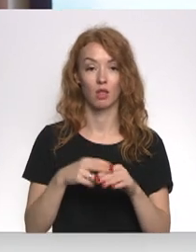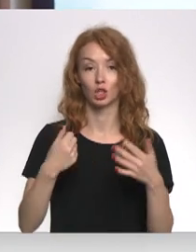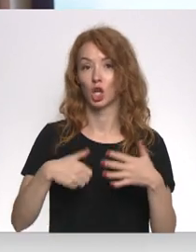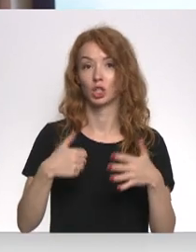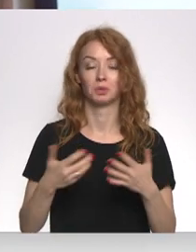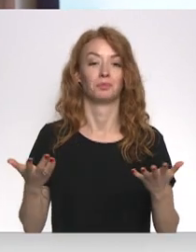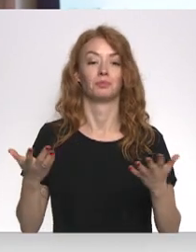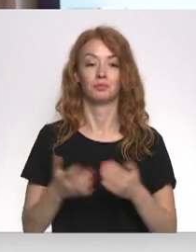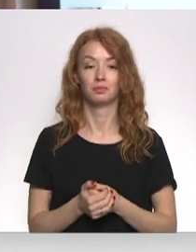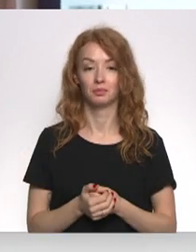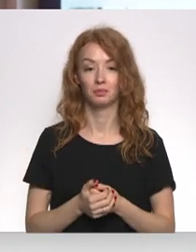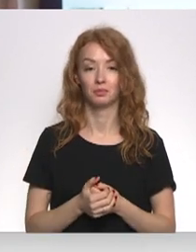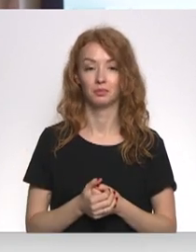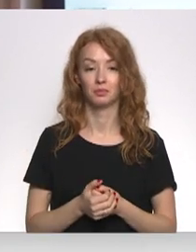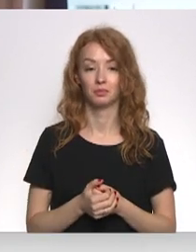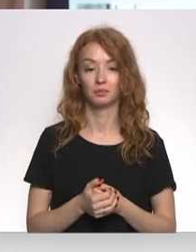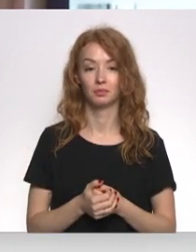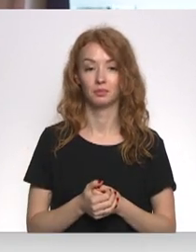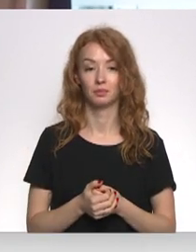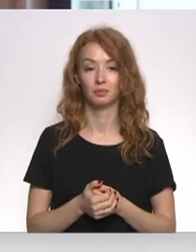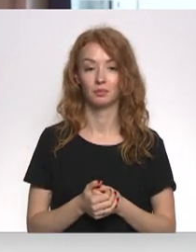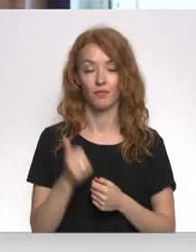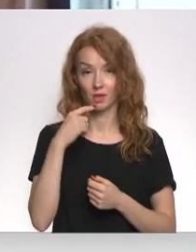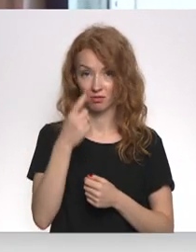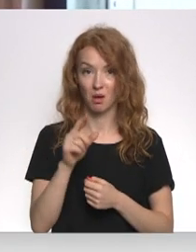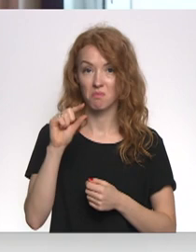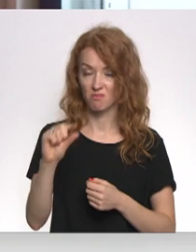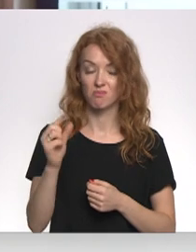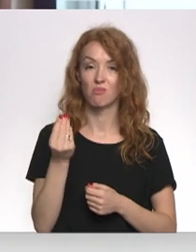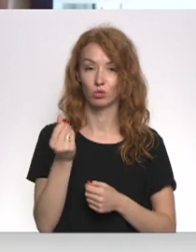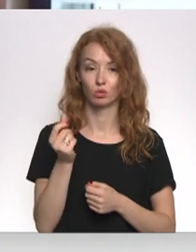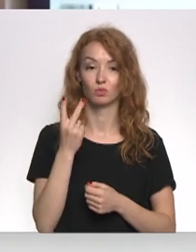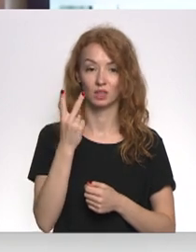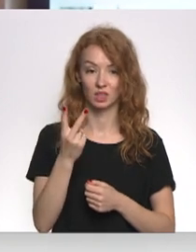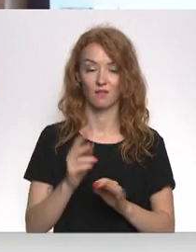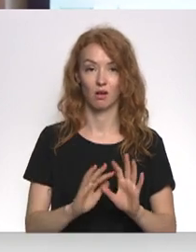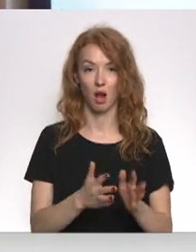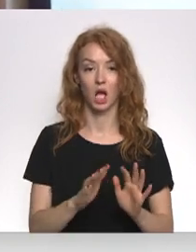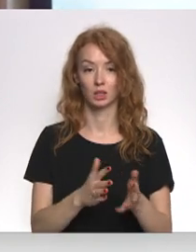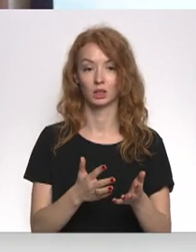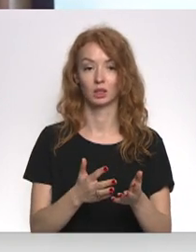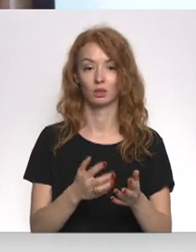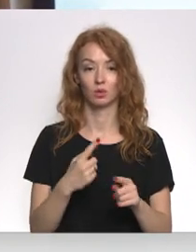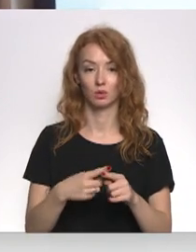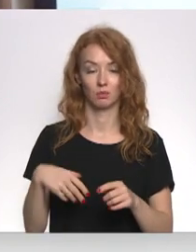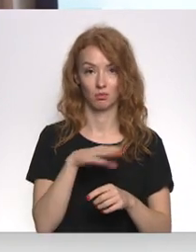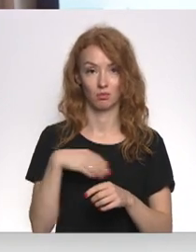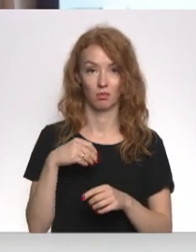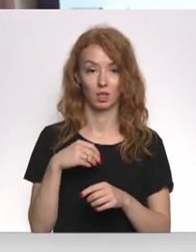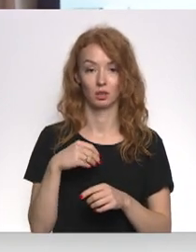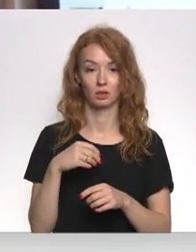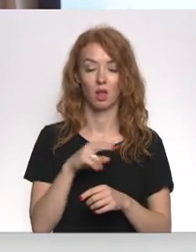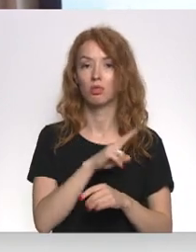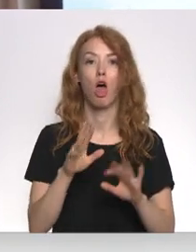jau man, kas saka. Ļoti maza summiņa. Ļoti maza, divi krāsniņi, un mēs jau tā, kas